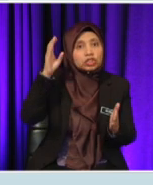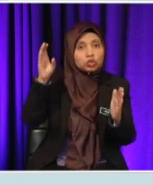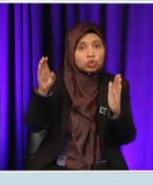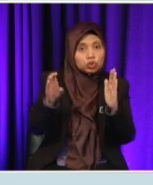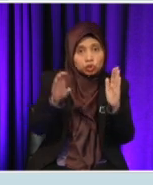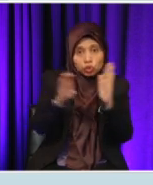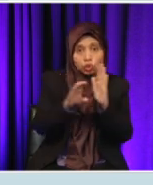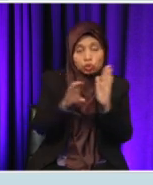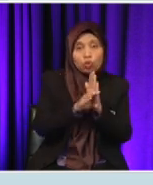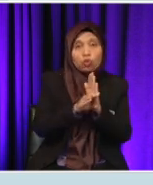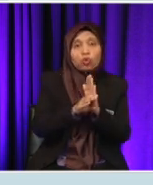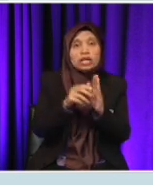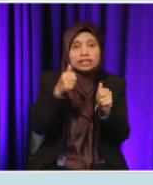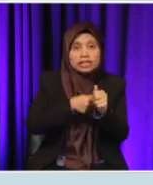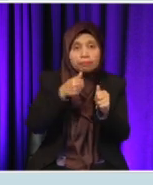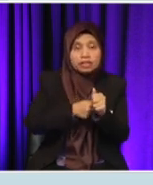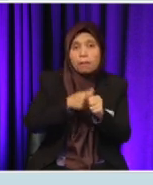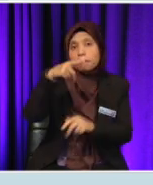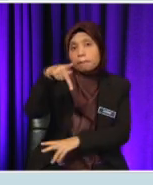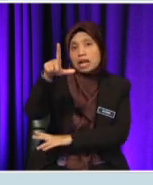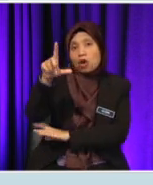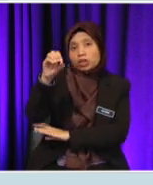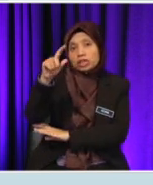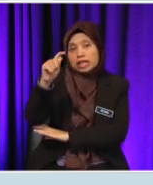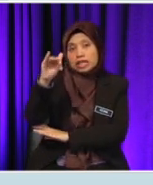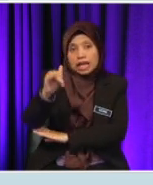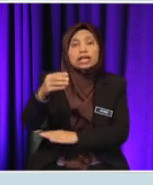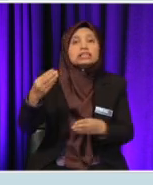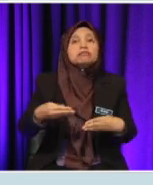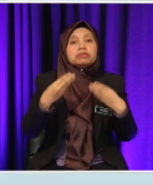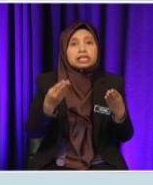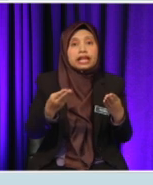setiap teknik Vlog yang diberikan Uraikan 4 teknik